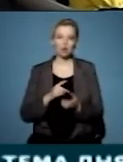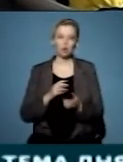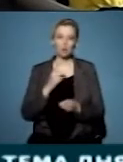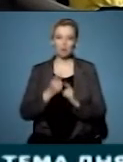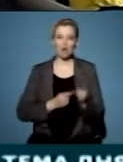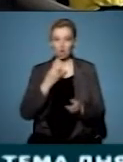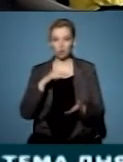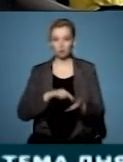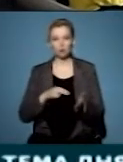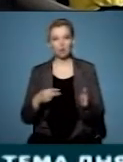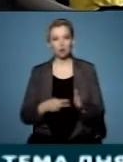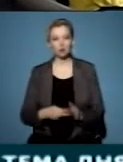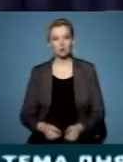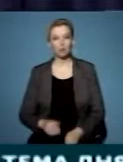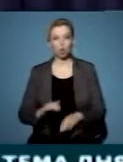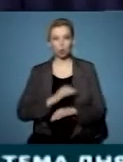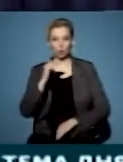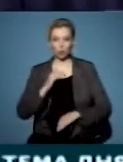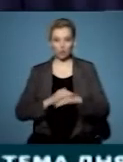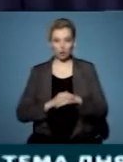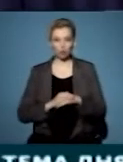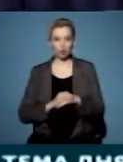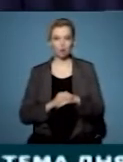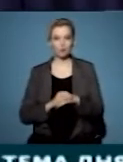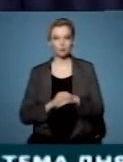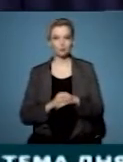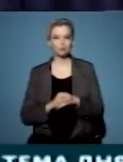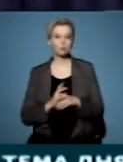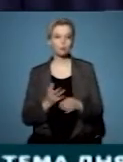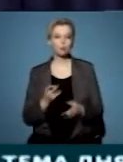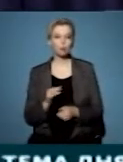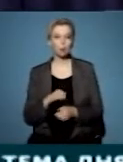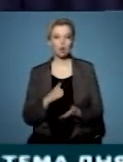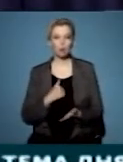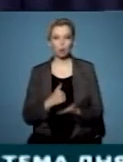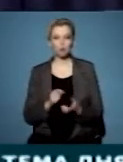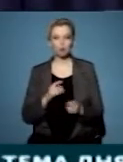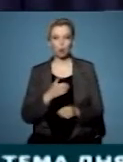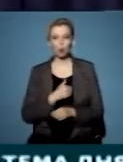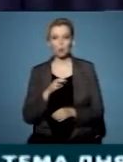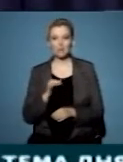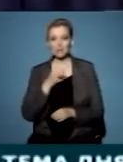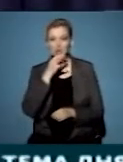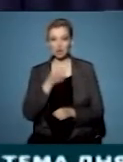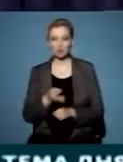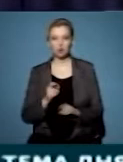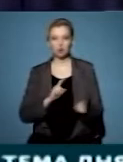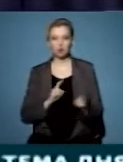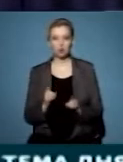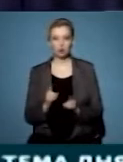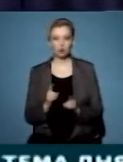концепції? Доброго вечора. Саме основне, що хотіла би сказати, що